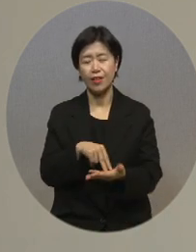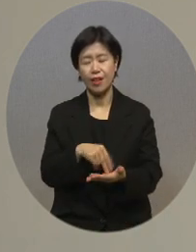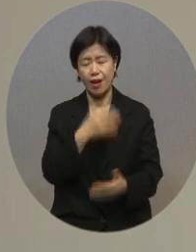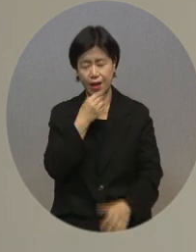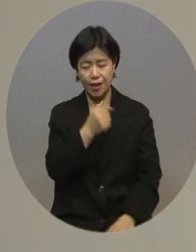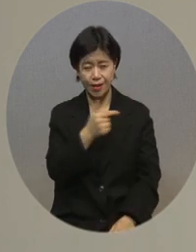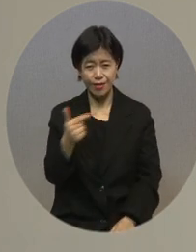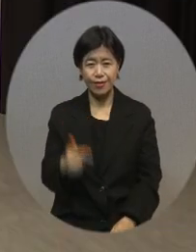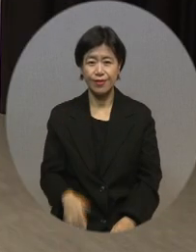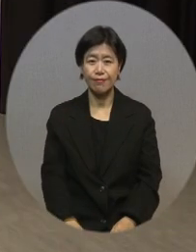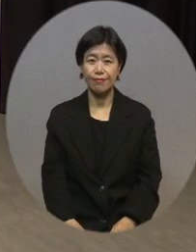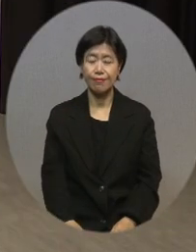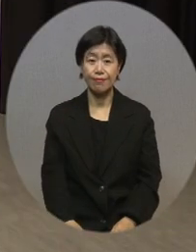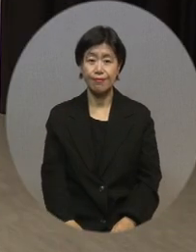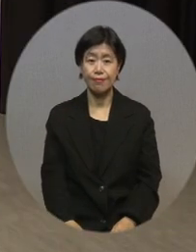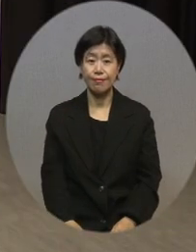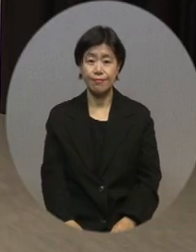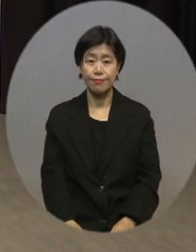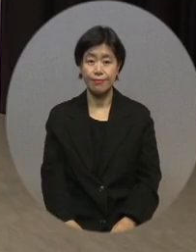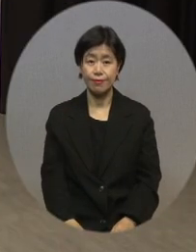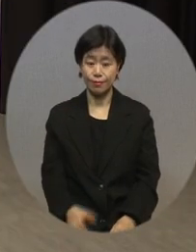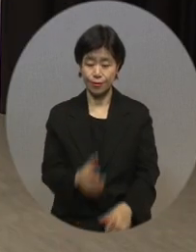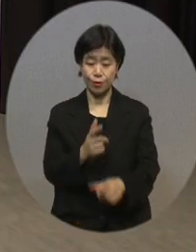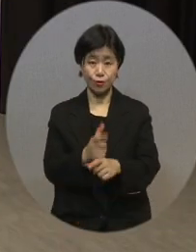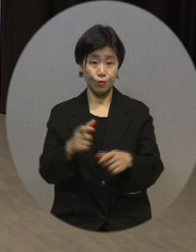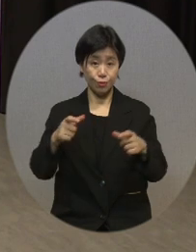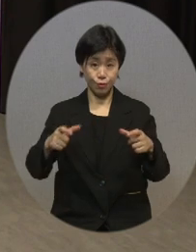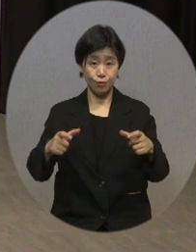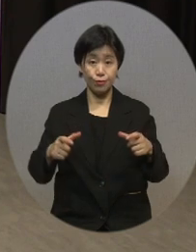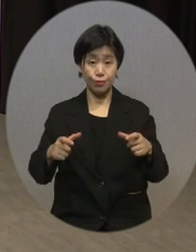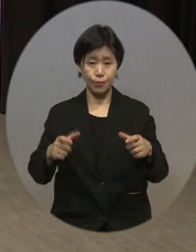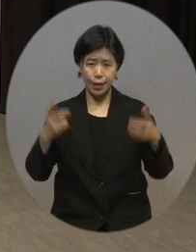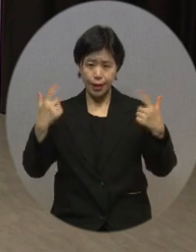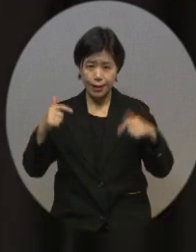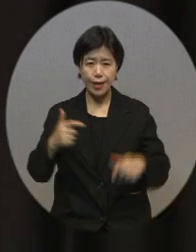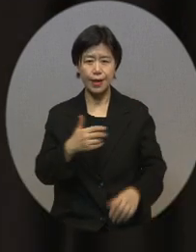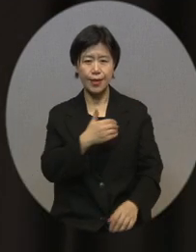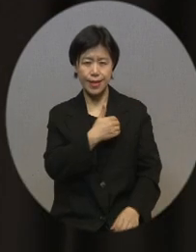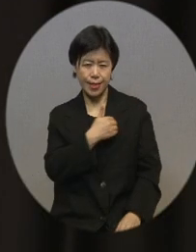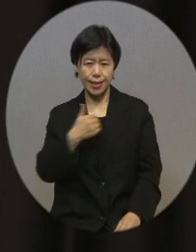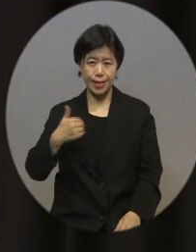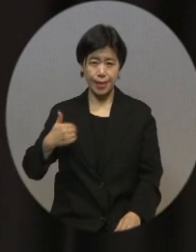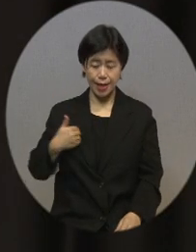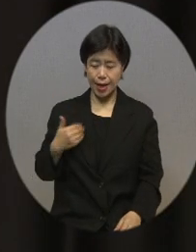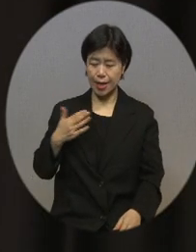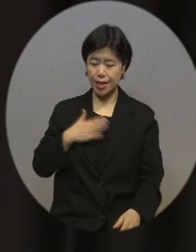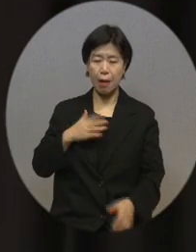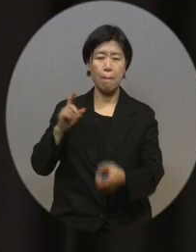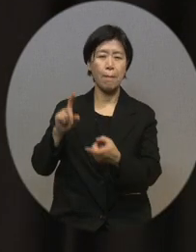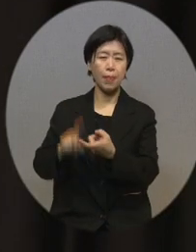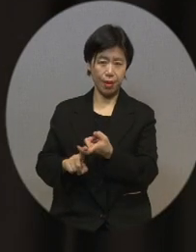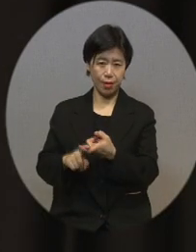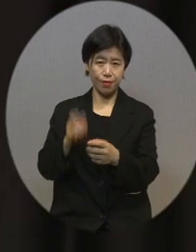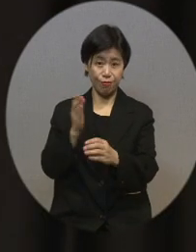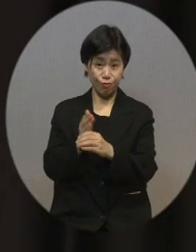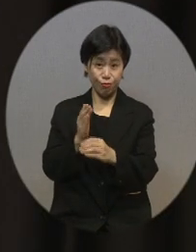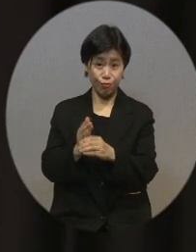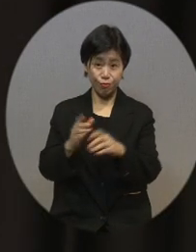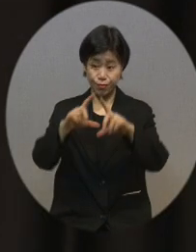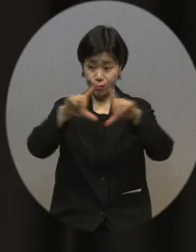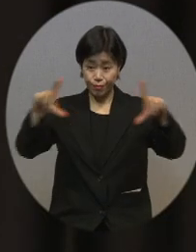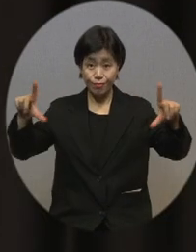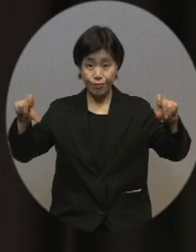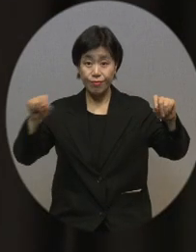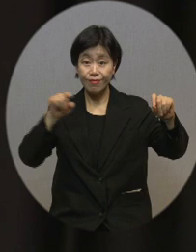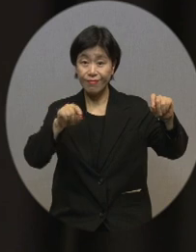하고 있습니다. 예, 중구는. 예. 언제나 든든한 내 편 중구. 예. 글로는